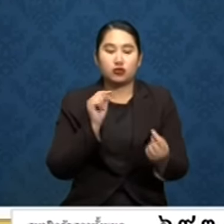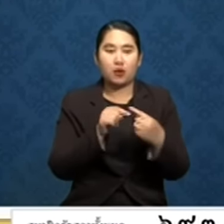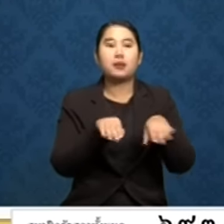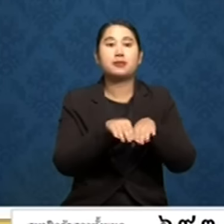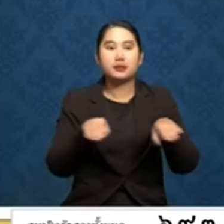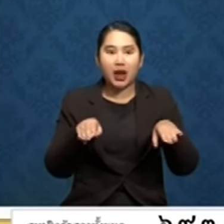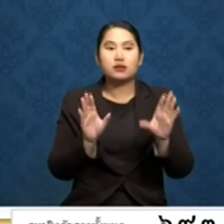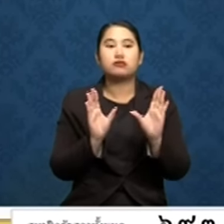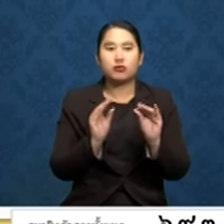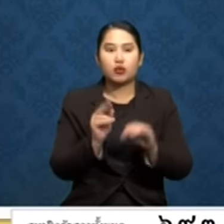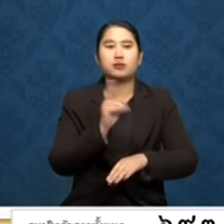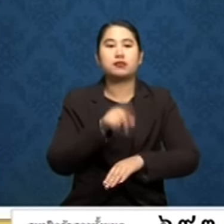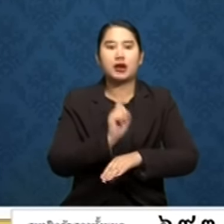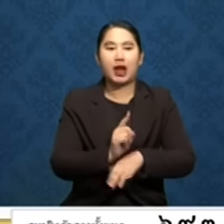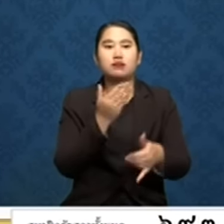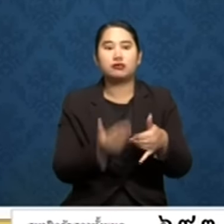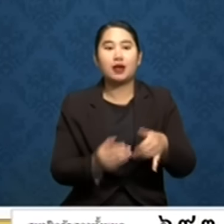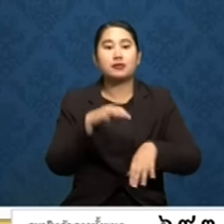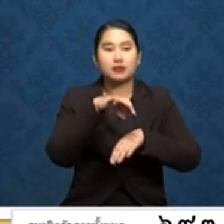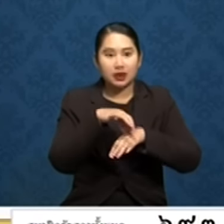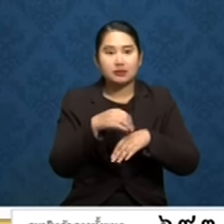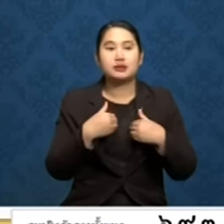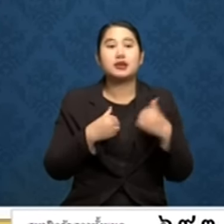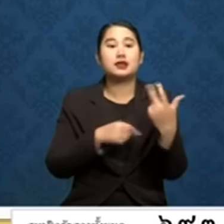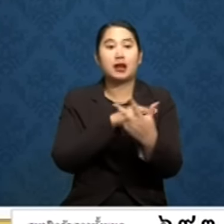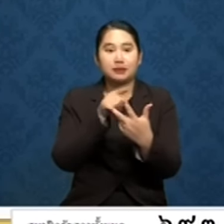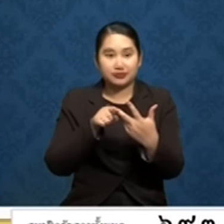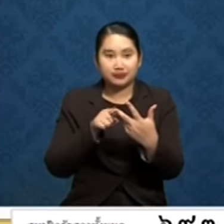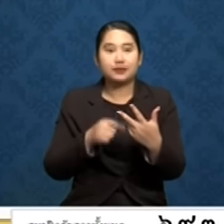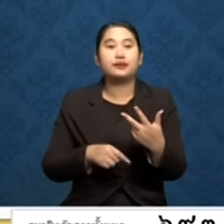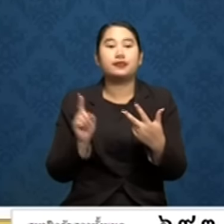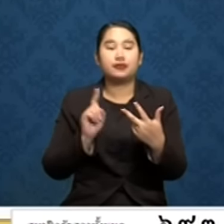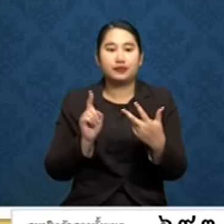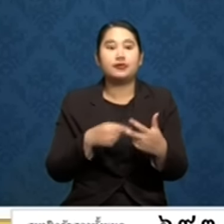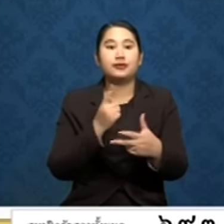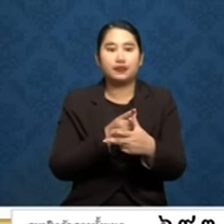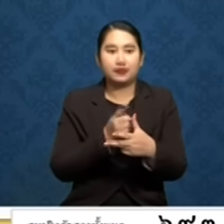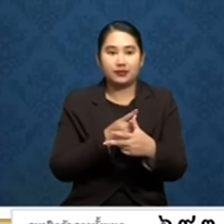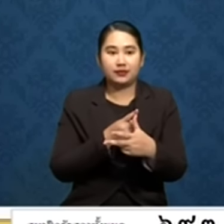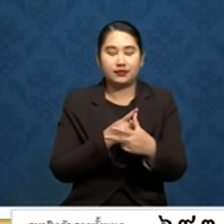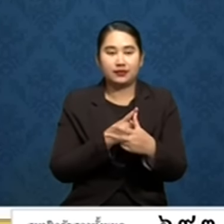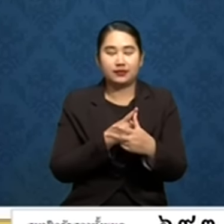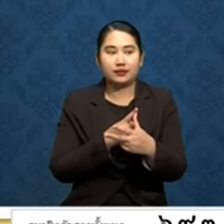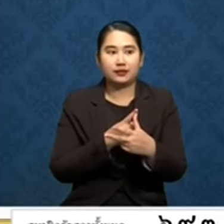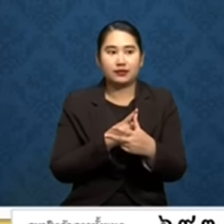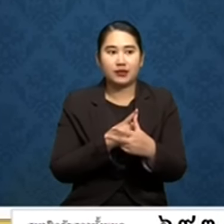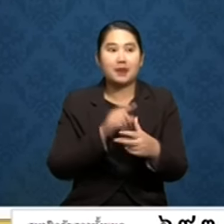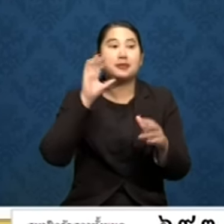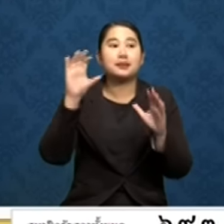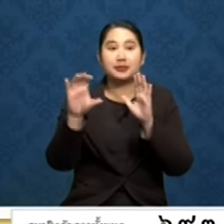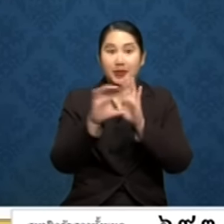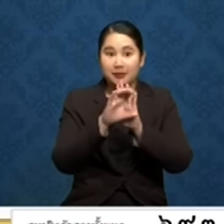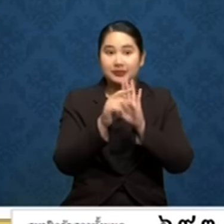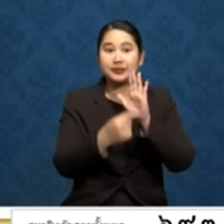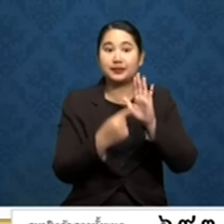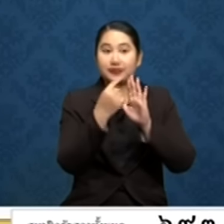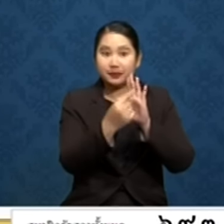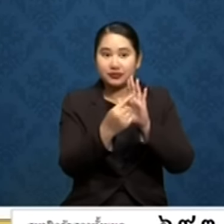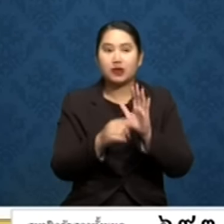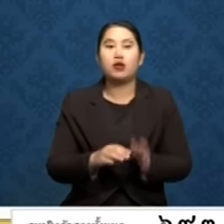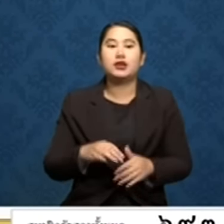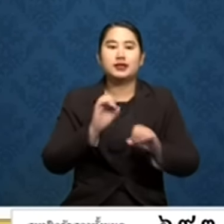ในการทำหน้าที่ต่อไปด้วย3ประเด็นย่อยๆด้วยกันนะครับประการที่1ครับท่านประธานครับก็คือเรื่องภาพเนี่ยนะครับผม